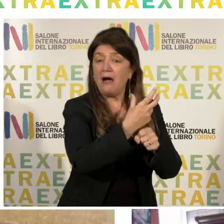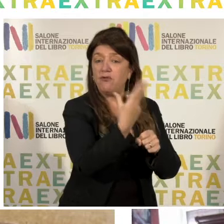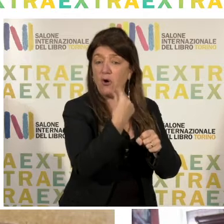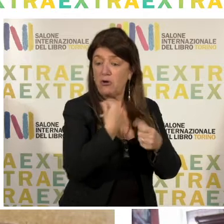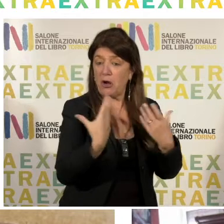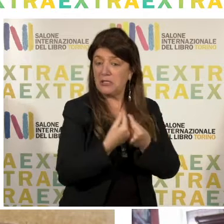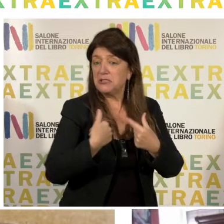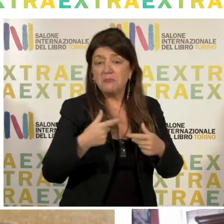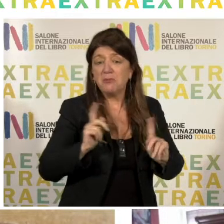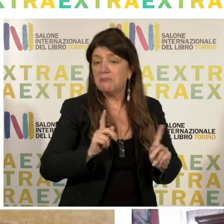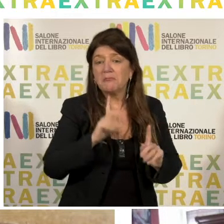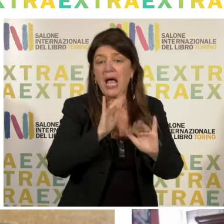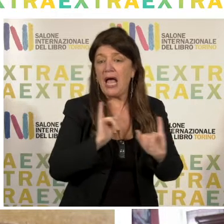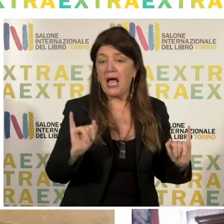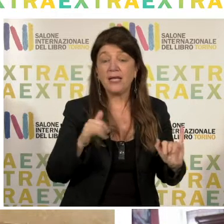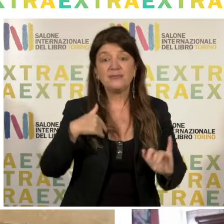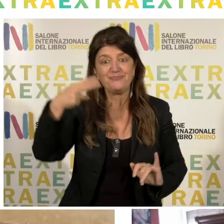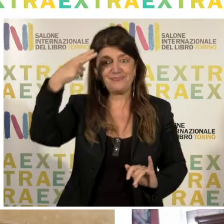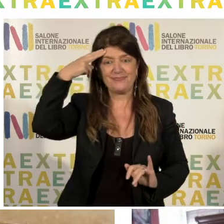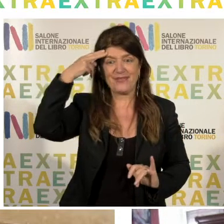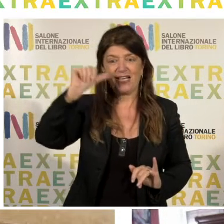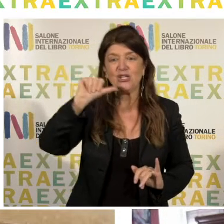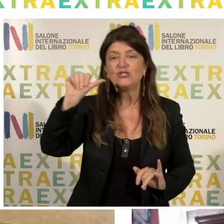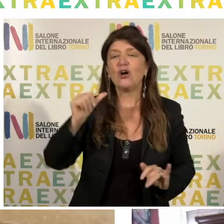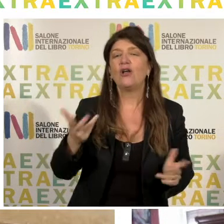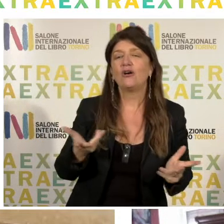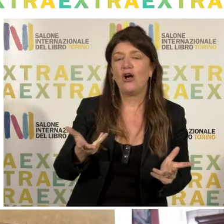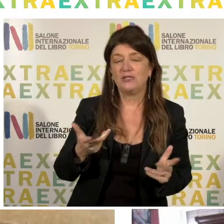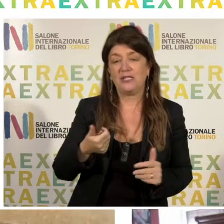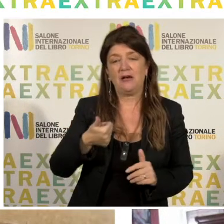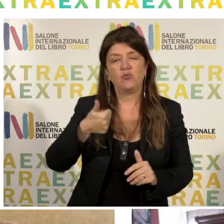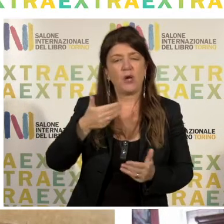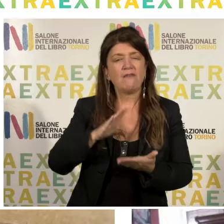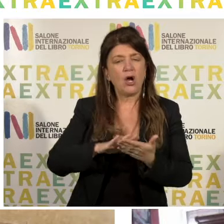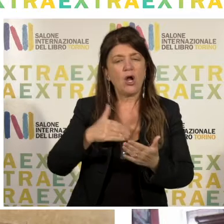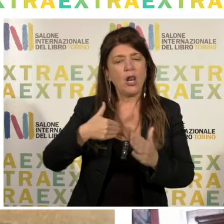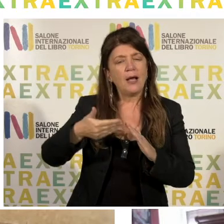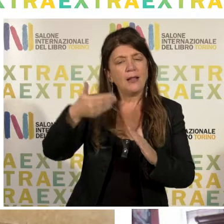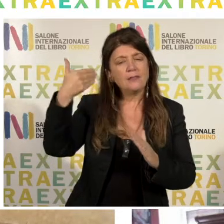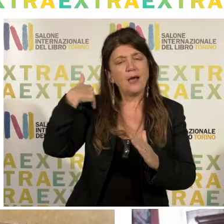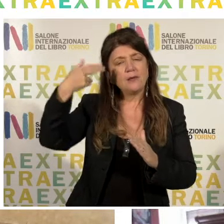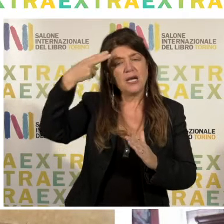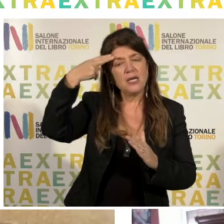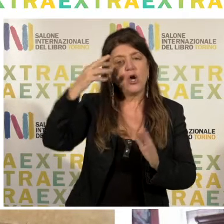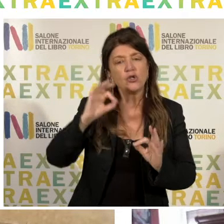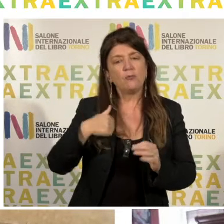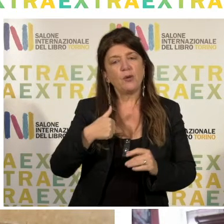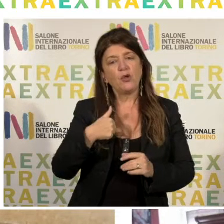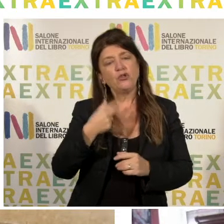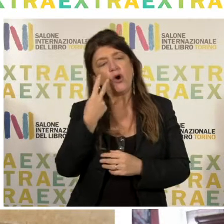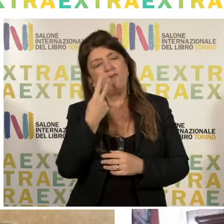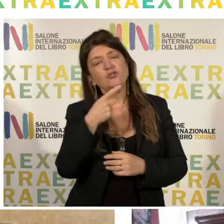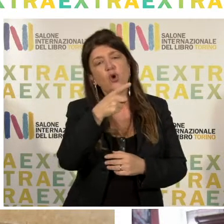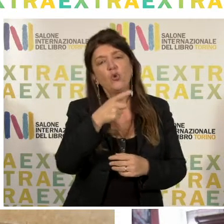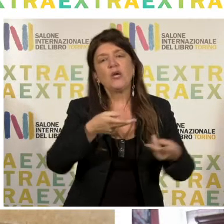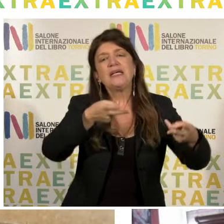fois, ricordo après l'avoir soltanto che una volta je suis arrivée au salon, il était assis. l'ho Et visto j'ai eu in l'impression qu'il salotto, était era triste. seduto,